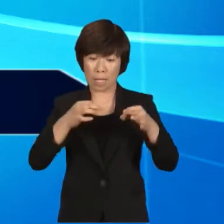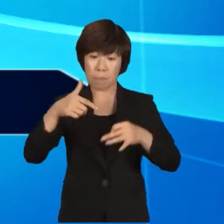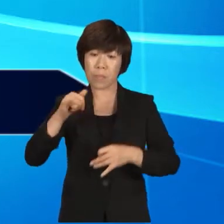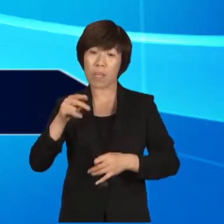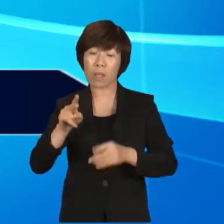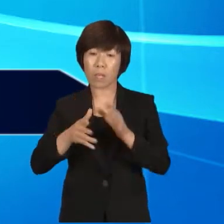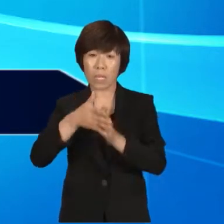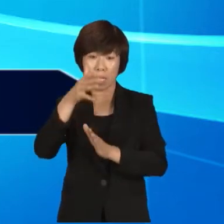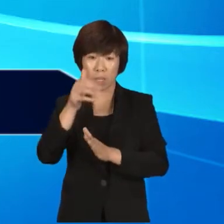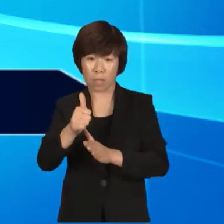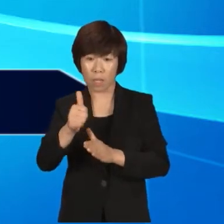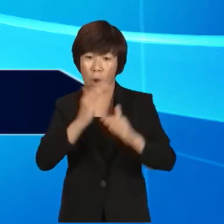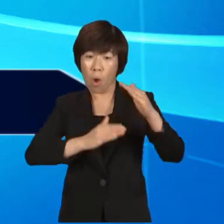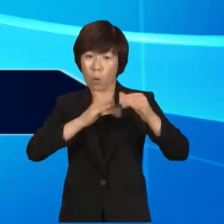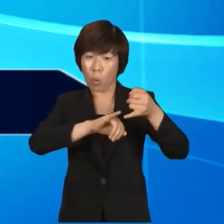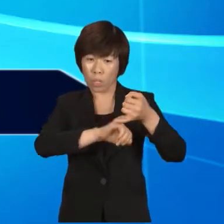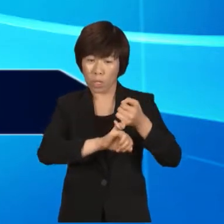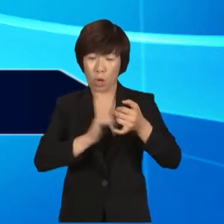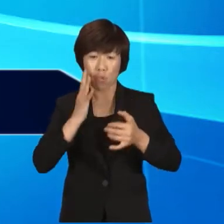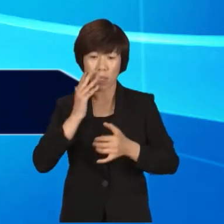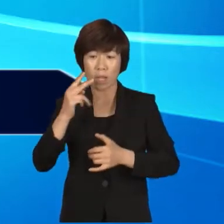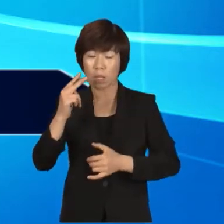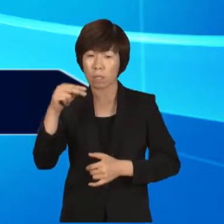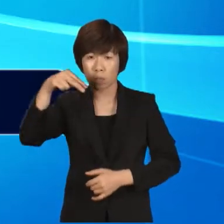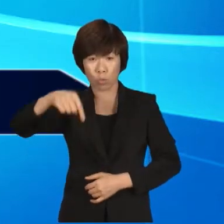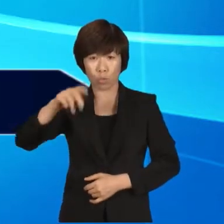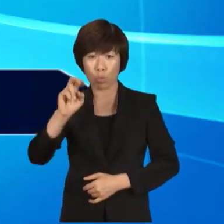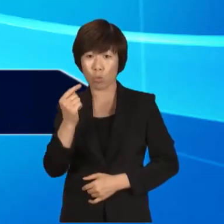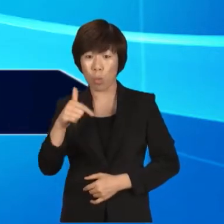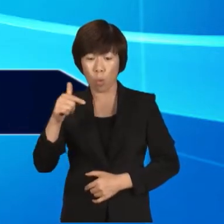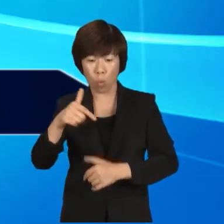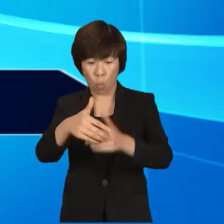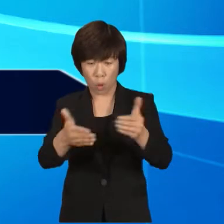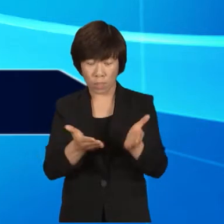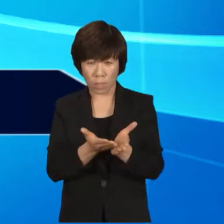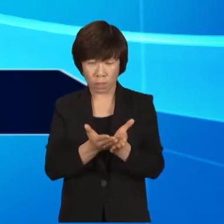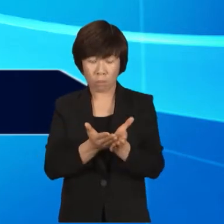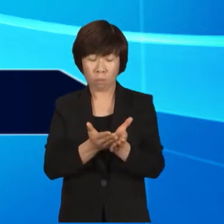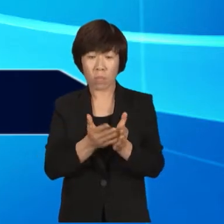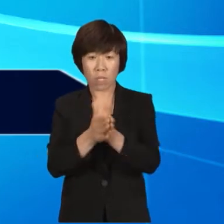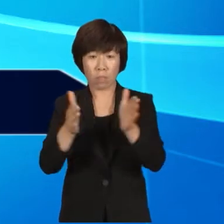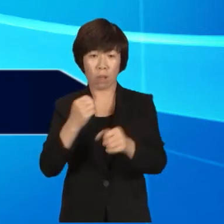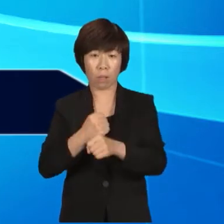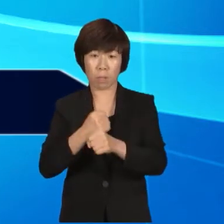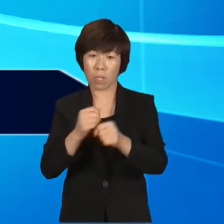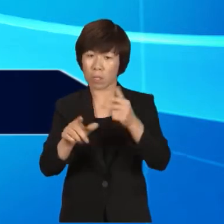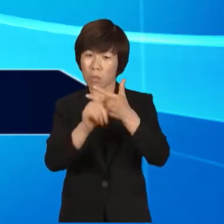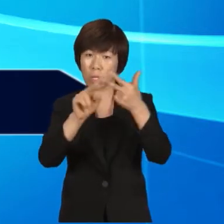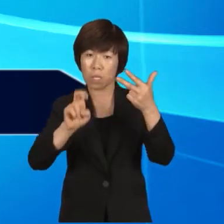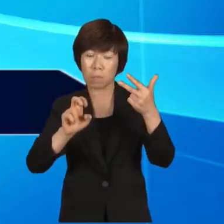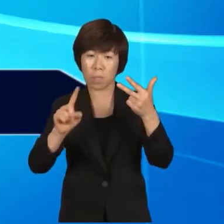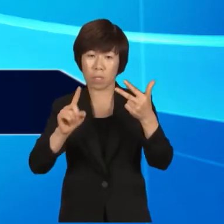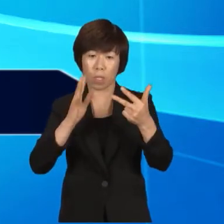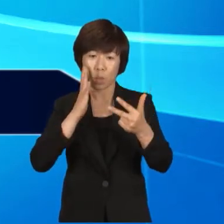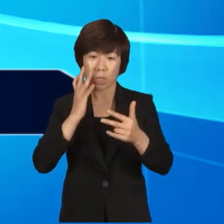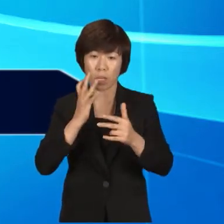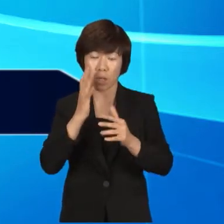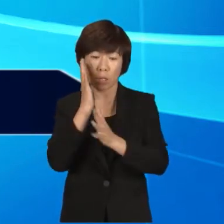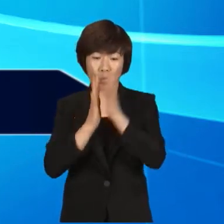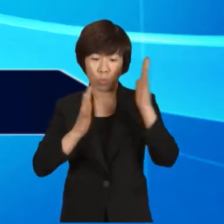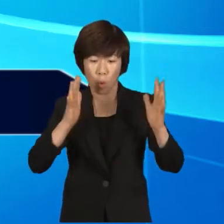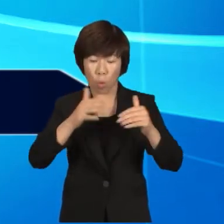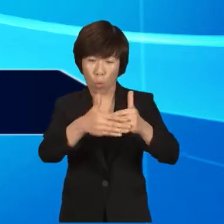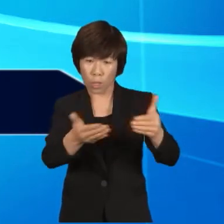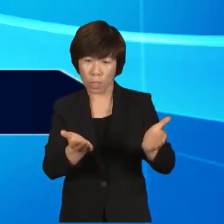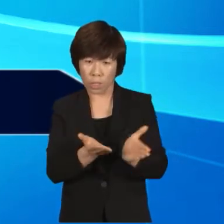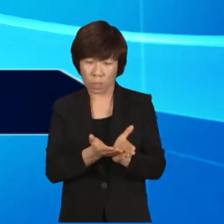김기현 시장이 공약사항인 울산 수목원 조성 사업이 본격화됩니다. 울산시는 지난 7월 21일 울산 수목원 조성